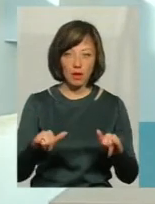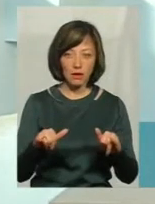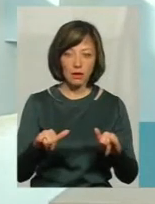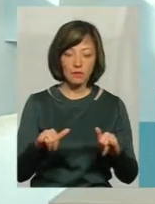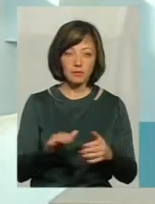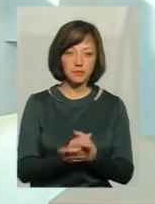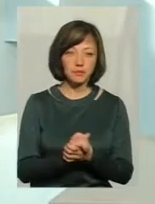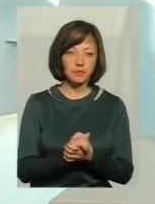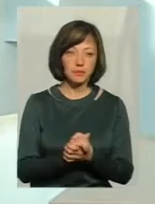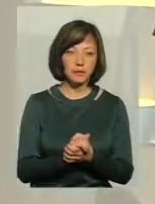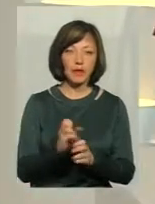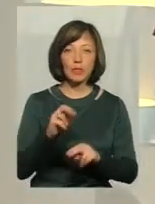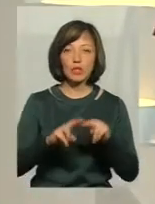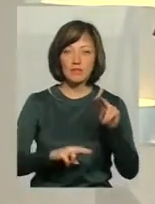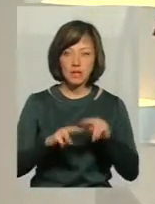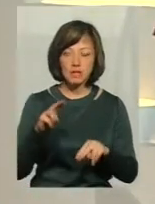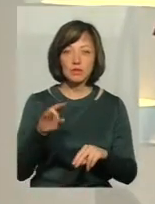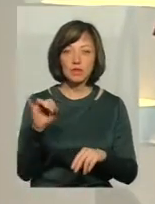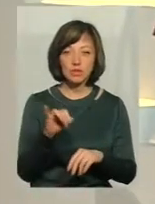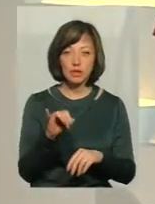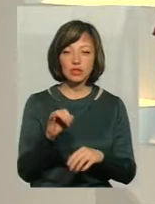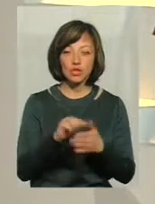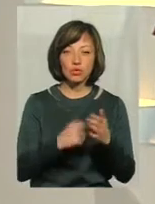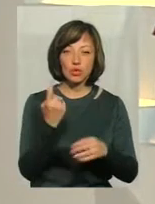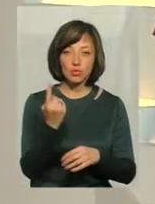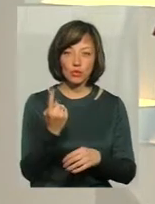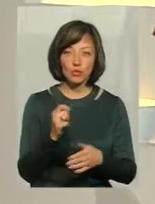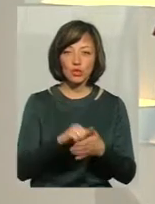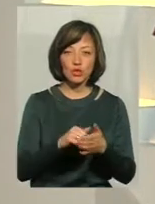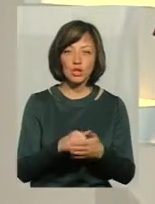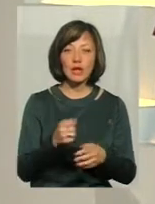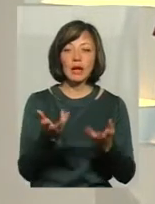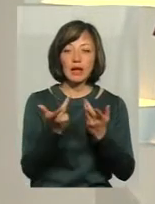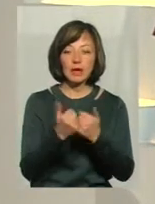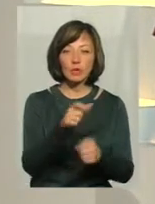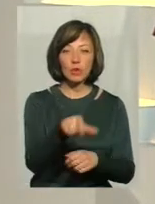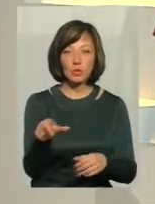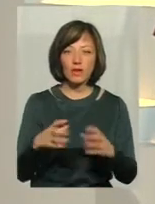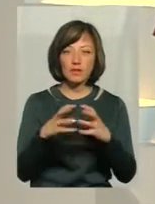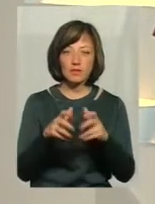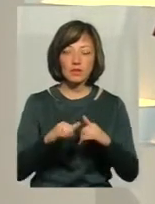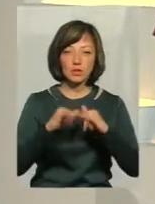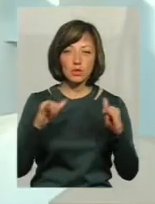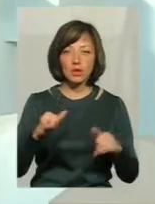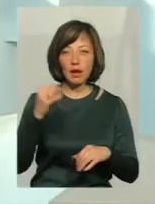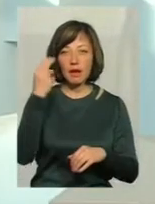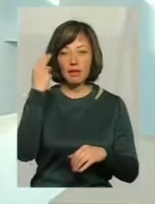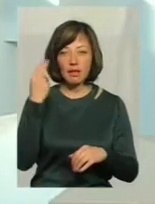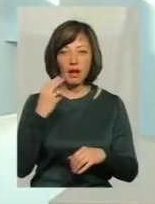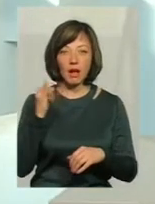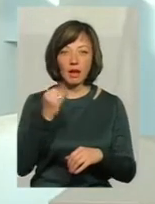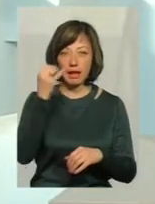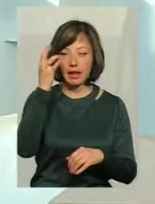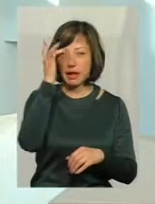спектр і будівництво через одну причину. Кількість людей в світі зростає так само. Китай і